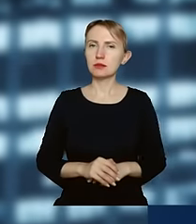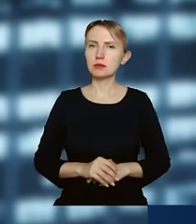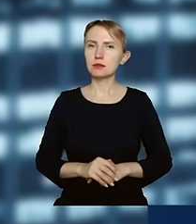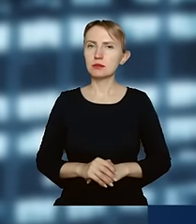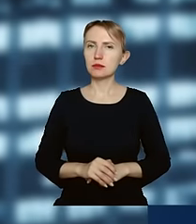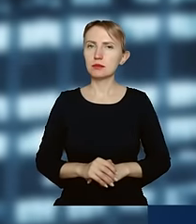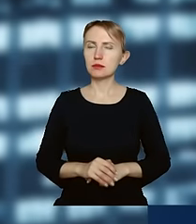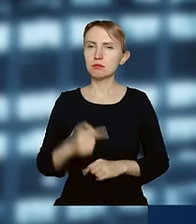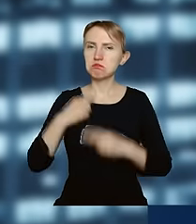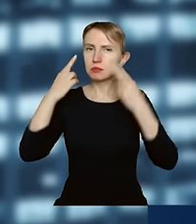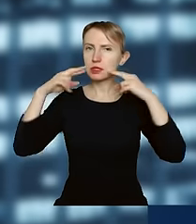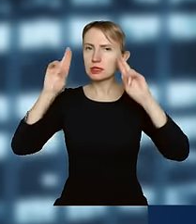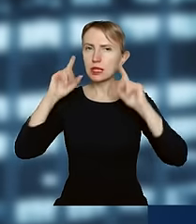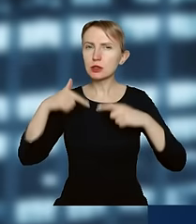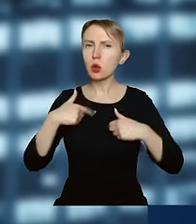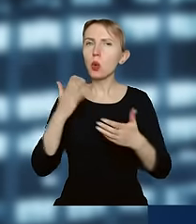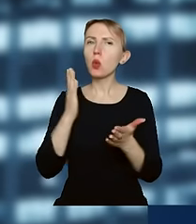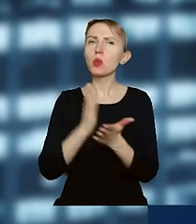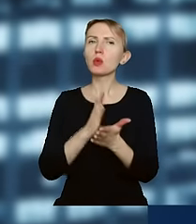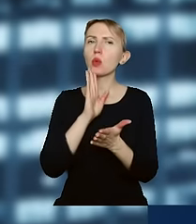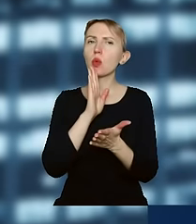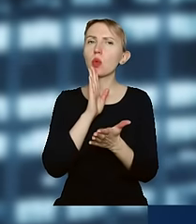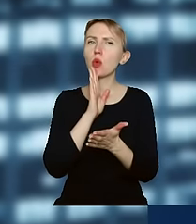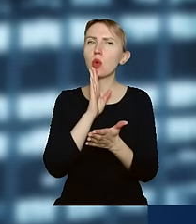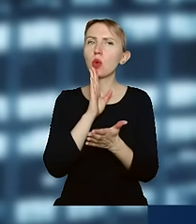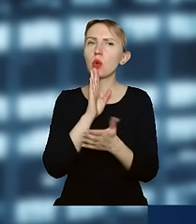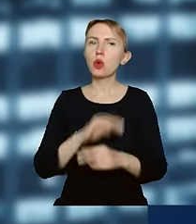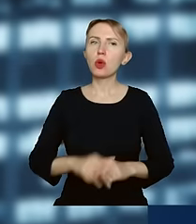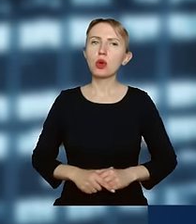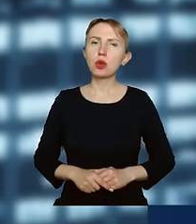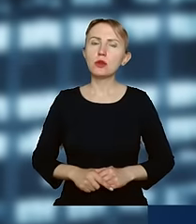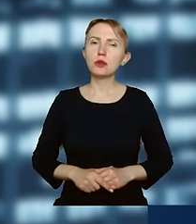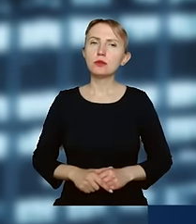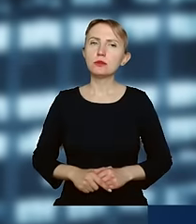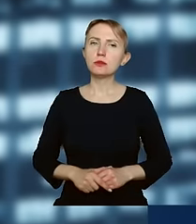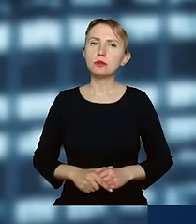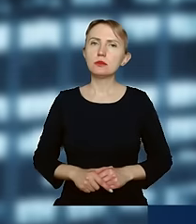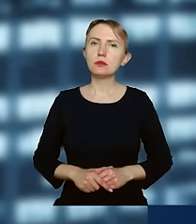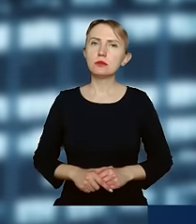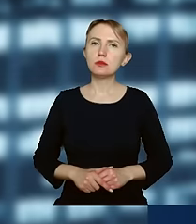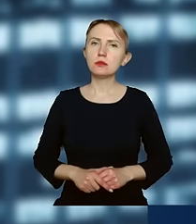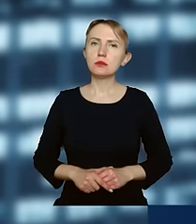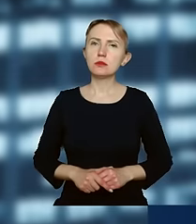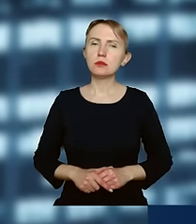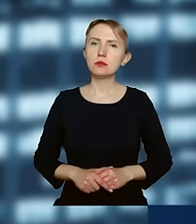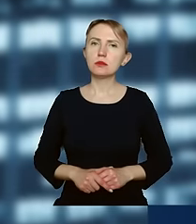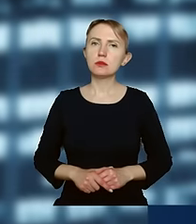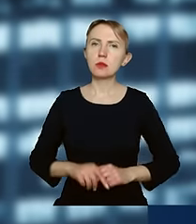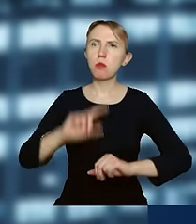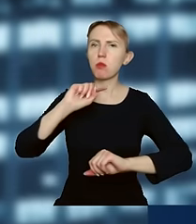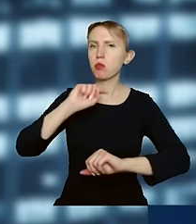mnie zaskoczyła tylko w tym sensie, że no przecież już nie ma tej